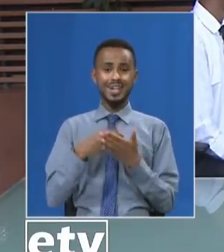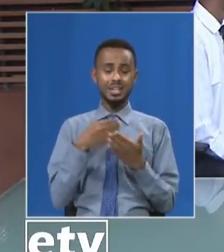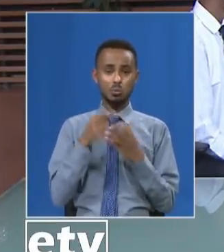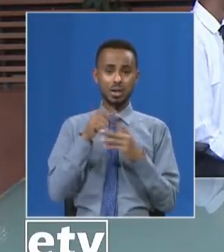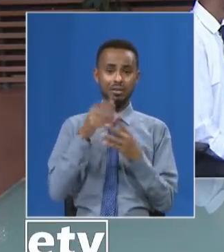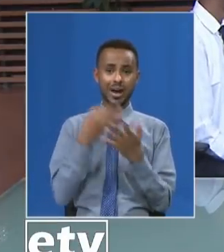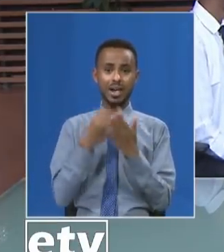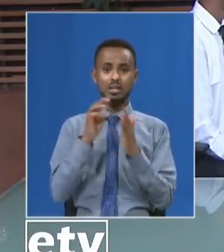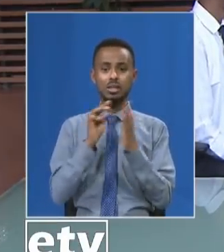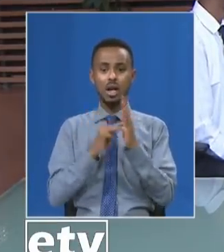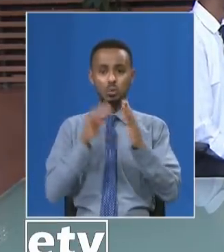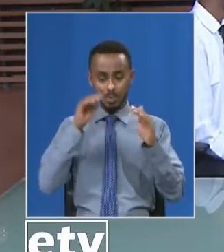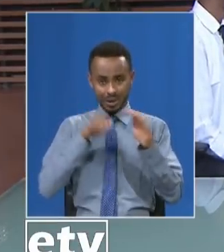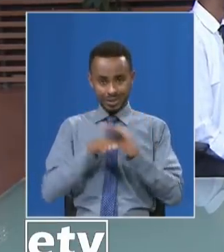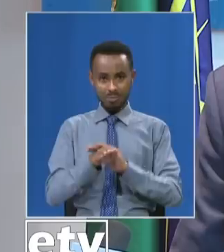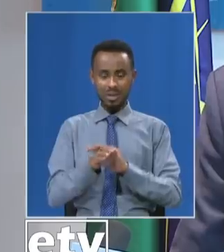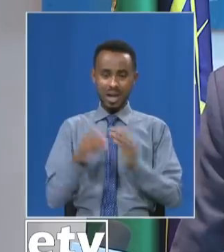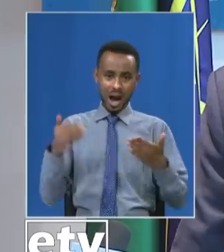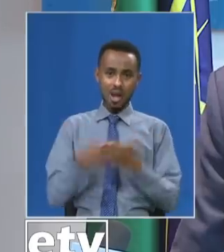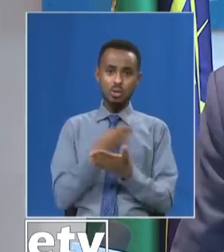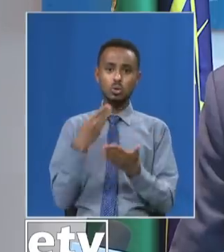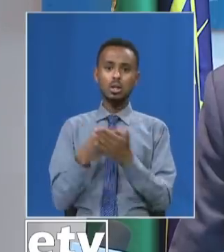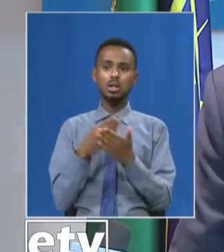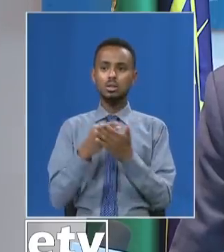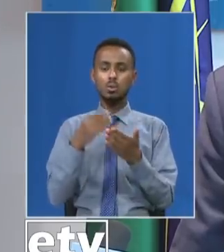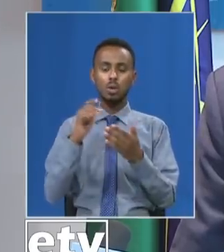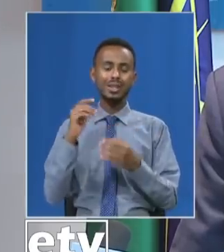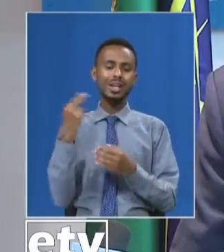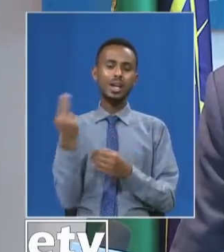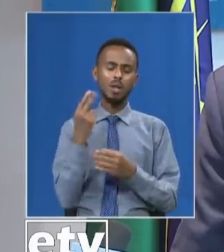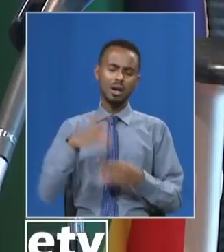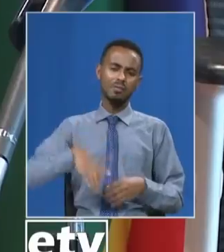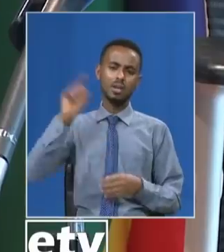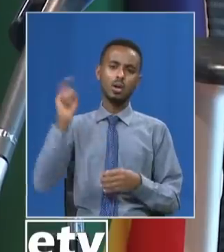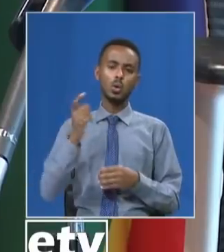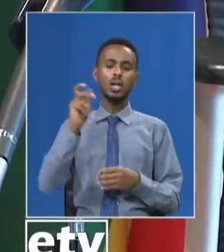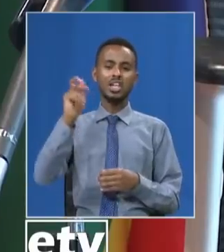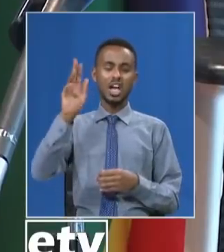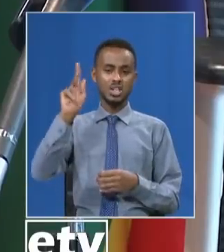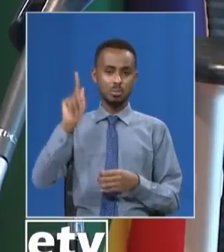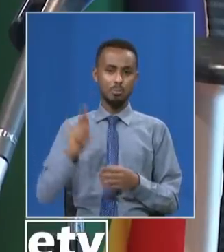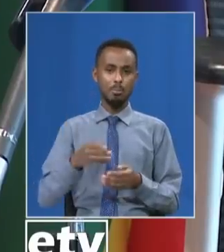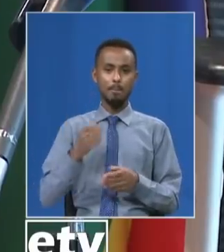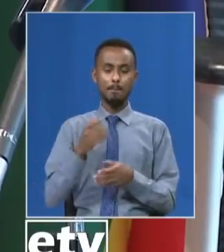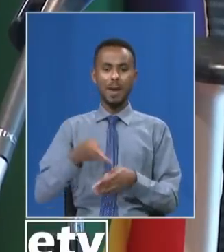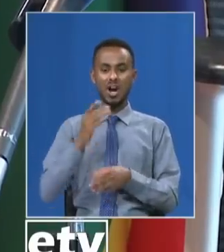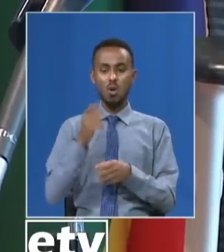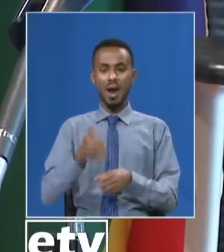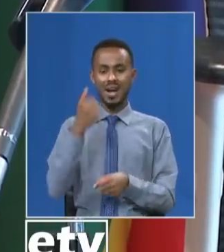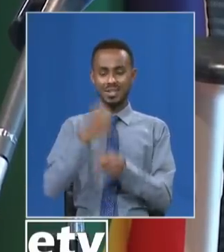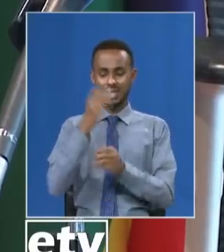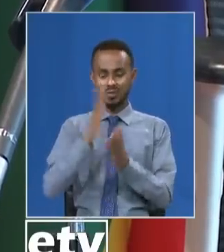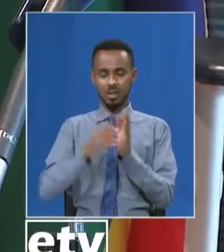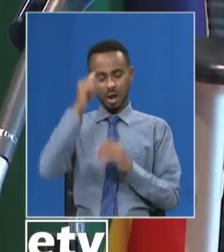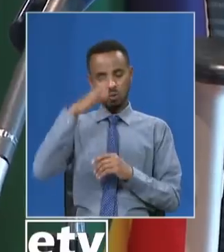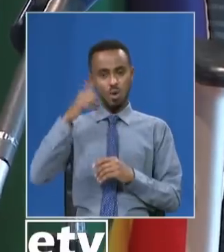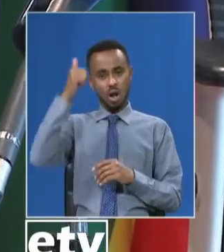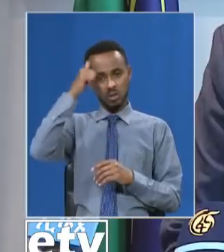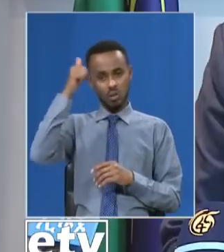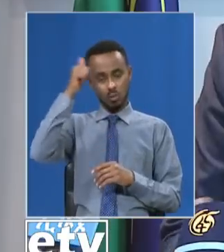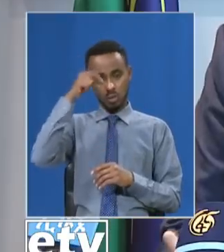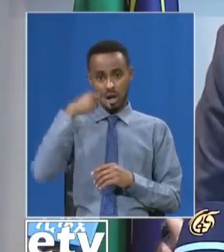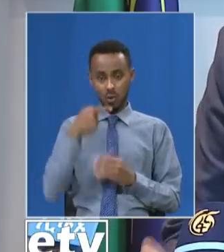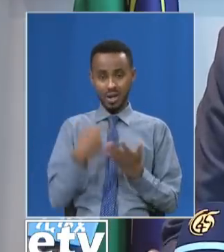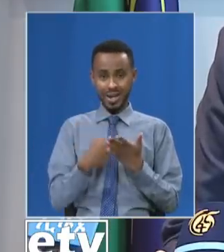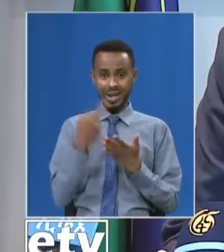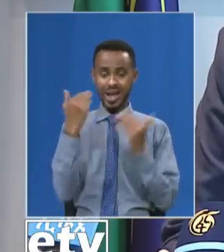ወደ ፋይናንስ ስርዓቱ ለማስገባት አዲሱ የብር ኖት ጠቀሜታ የጎላ እንደሆነም የዳሽን ባንክ ዋና ስራ አስፈጻሚ አቶ አስፋው አለሙ ተናግሯል።